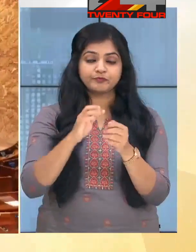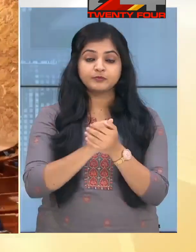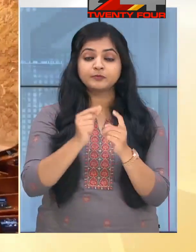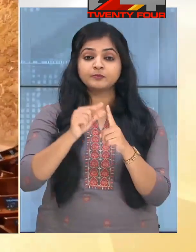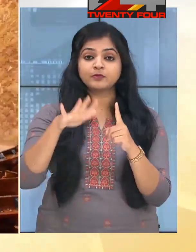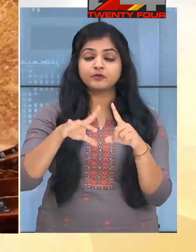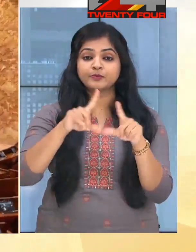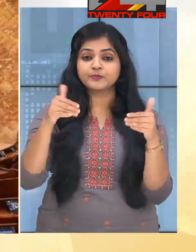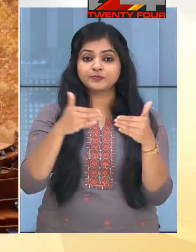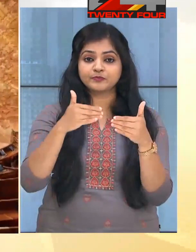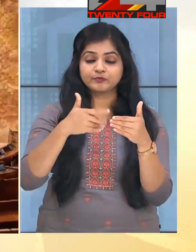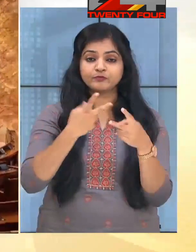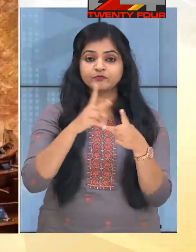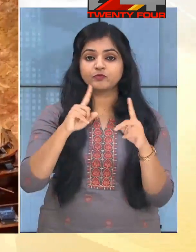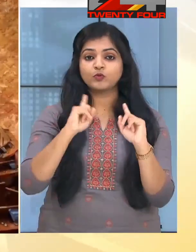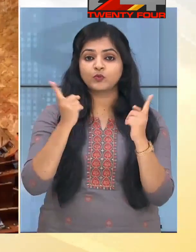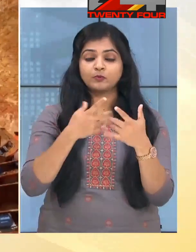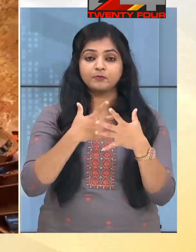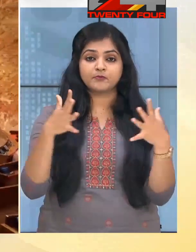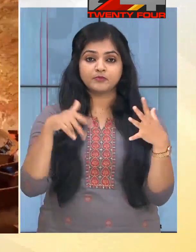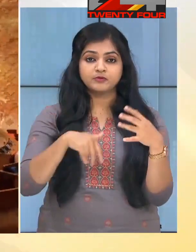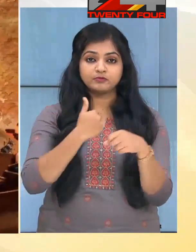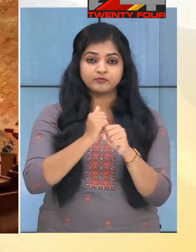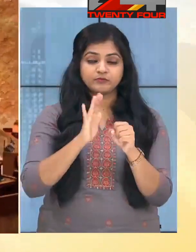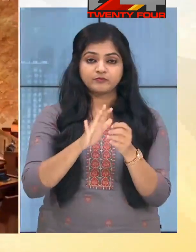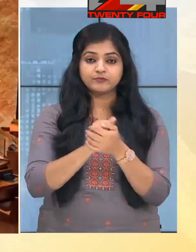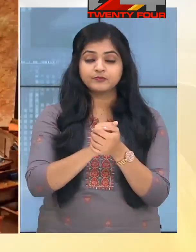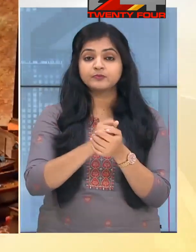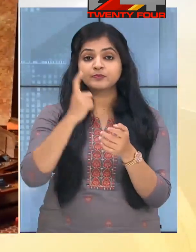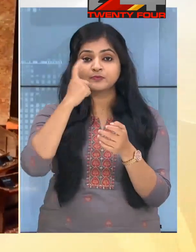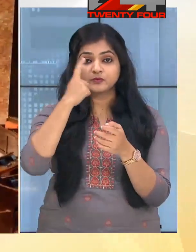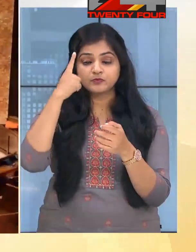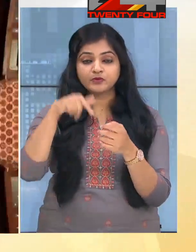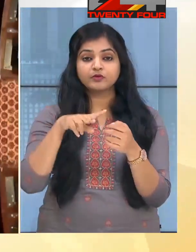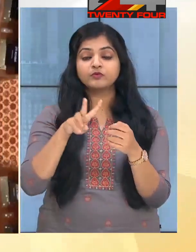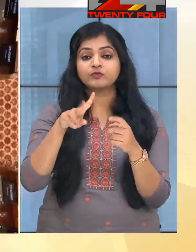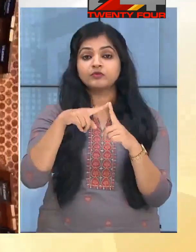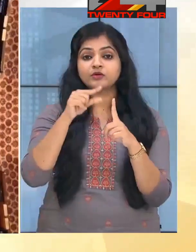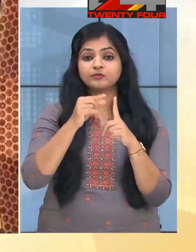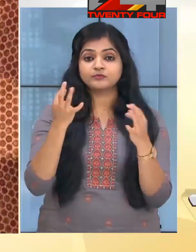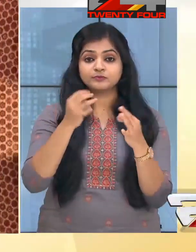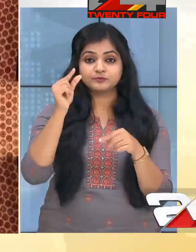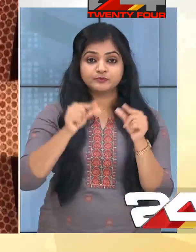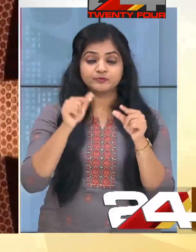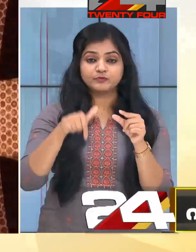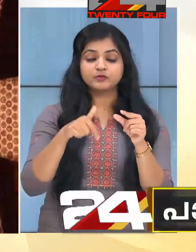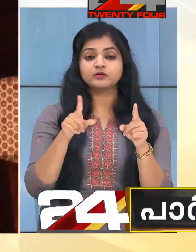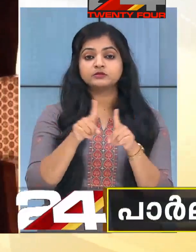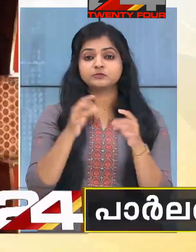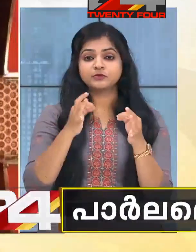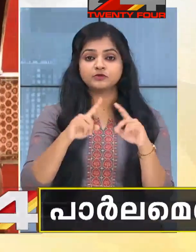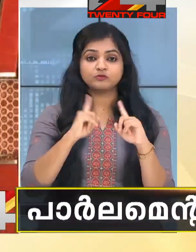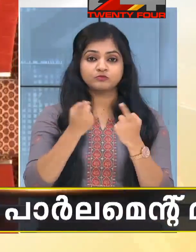കമ്മിറ്റികൾ യോഗം ചേരുന്നതിനുള്ള വിശാലമായിട്ടുള്ള മുറികളുണ്ട്. വനിതകൾക്കും VIPകൾക്കും പ്രത്യേകം സൗകര്യങ്ങൾ ഇതുമായി